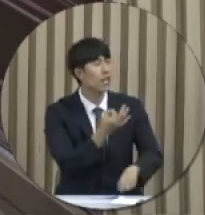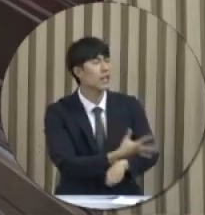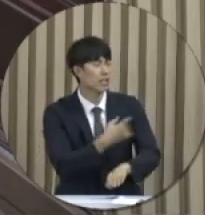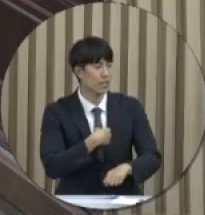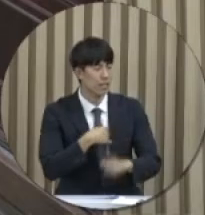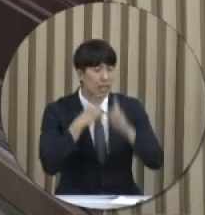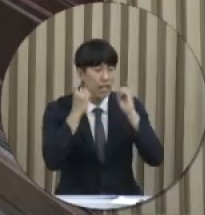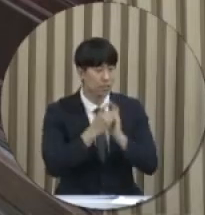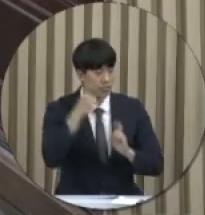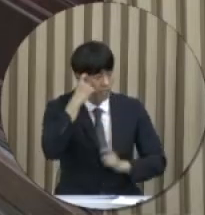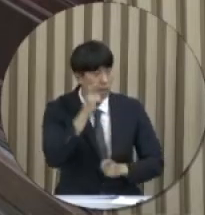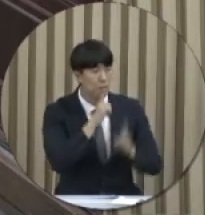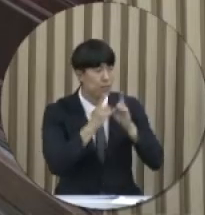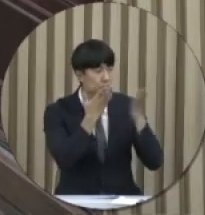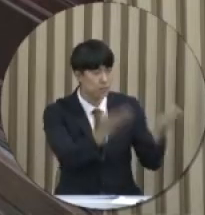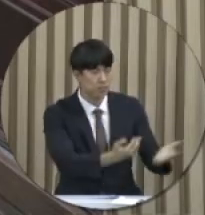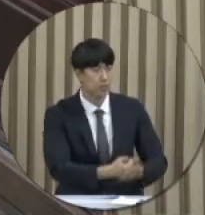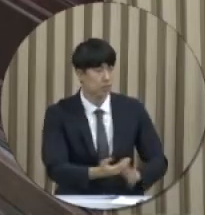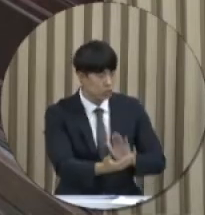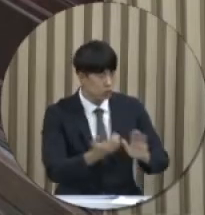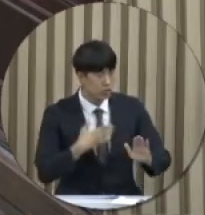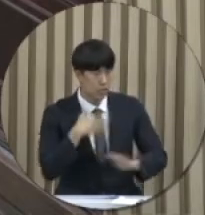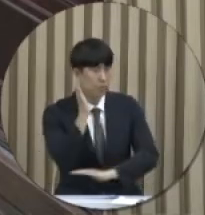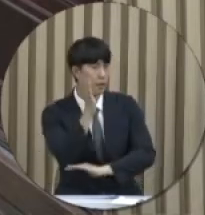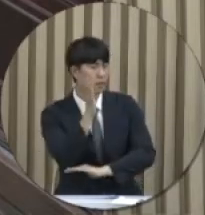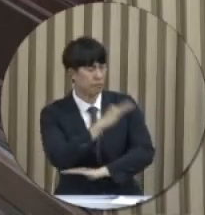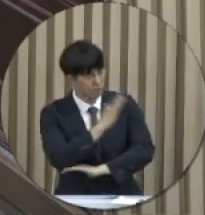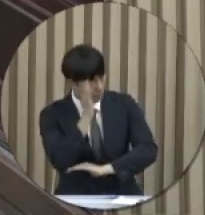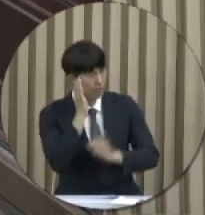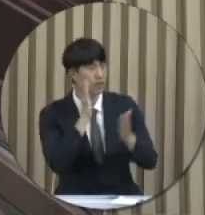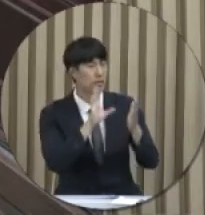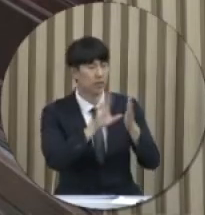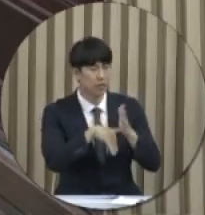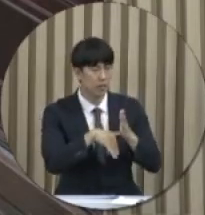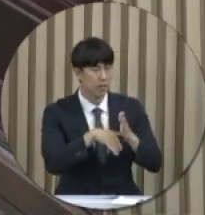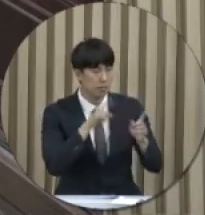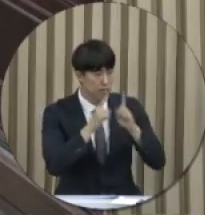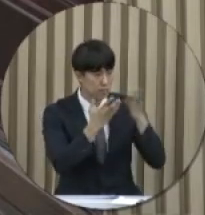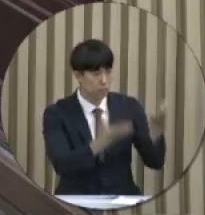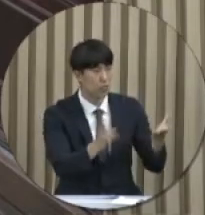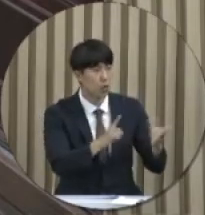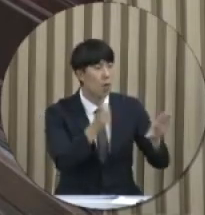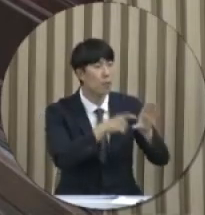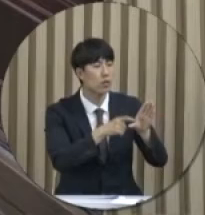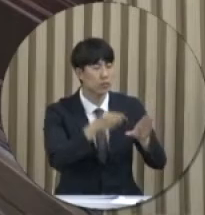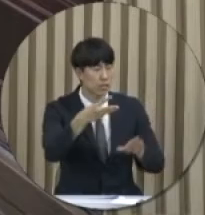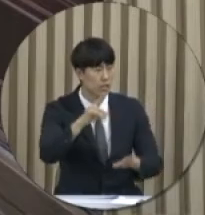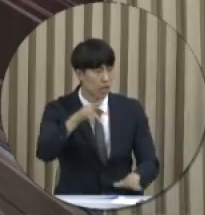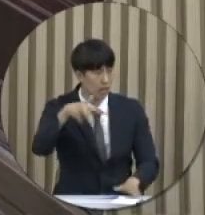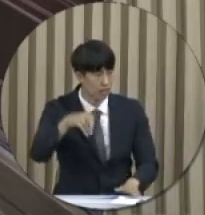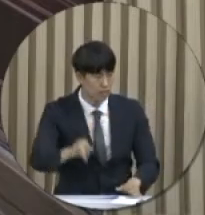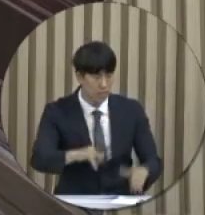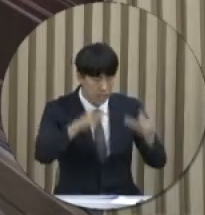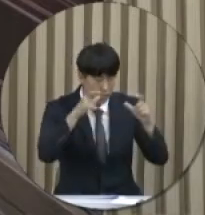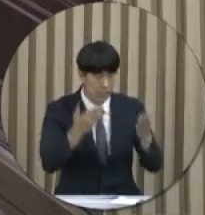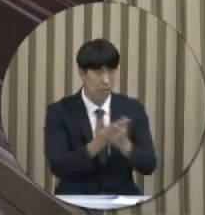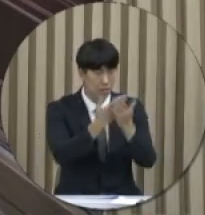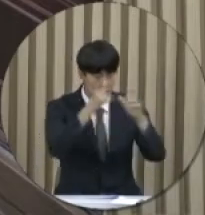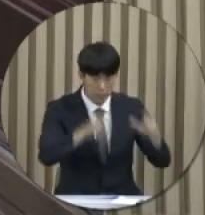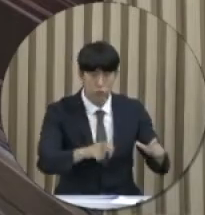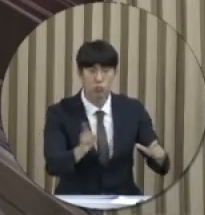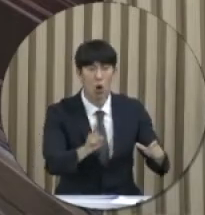좀 말씀드리면, 아까 제가 이제 모두 발언에서도 쭉 말씀드렸지만 병점의 이게 택지 개발 지구라는 것이